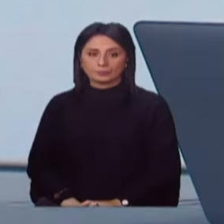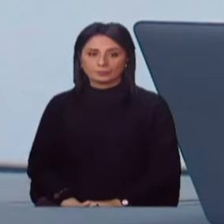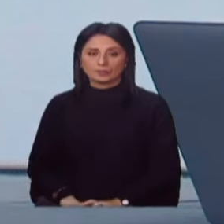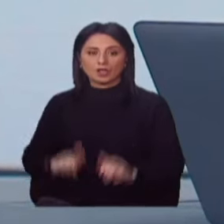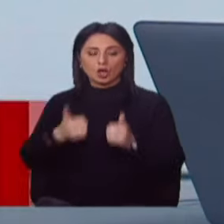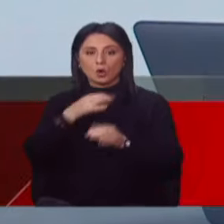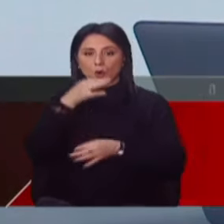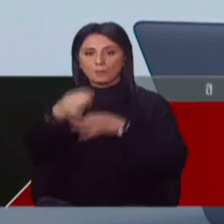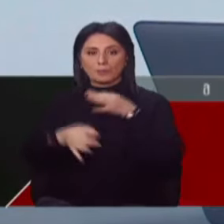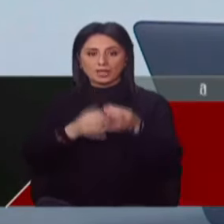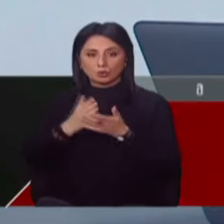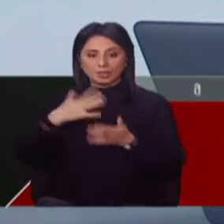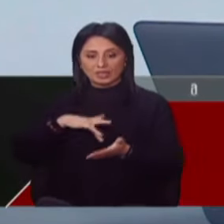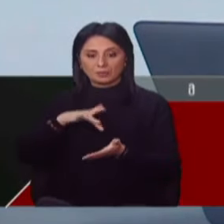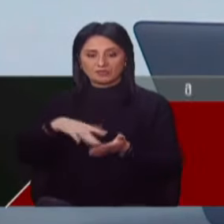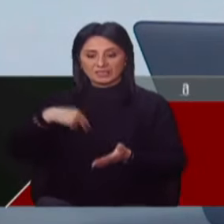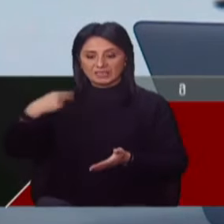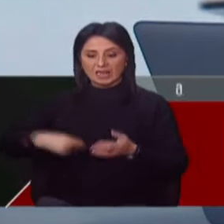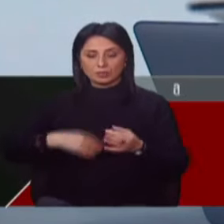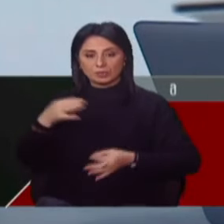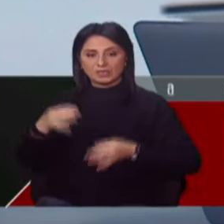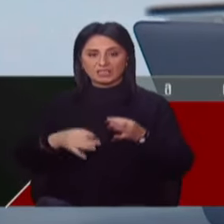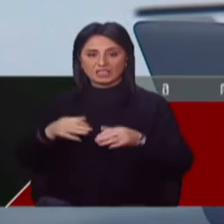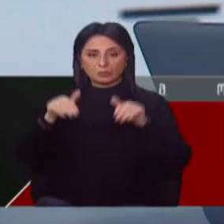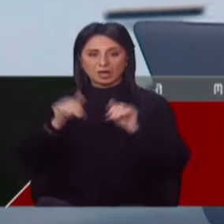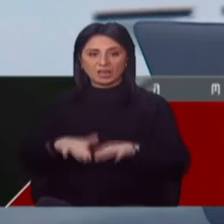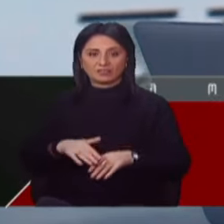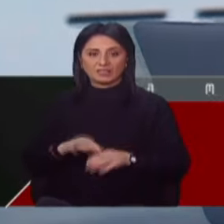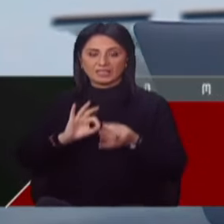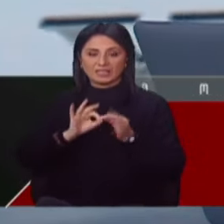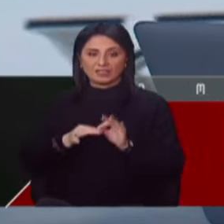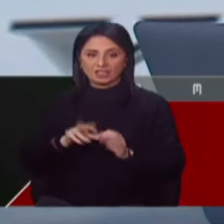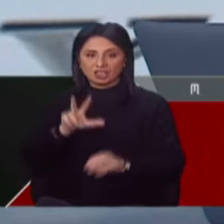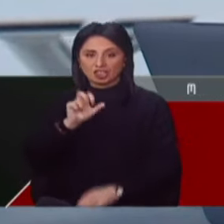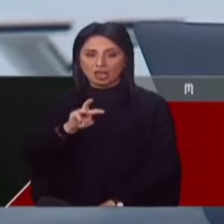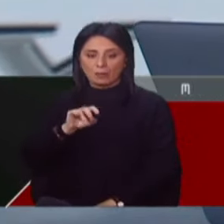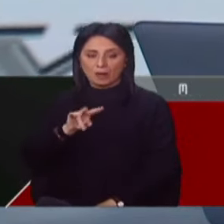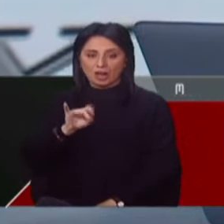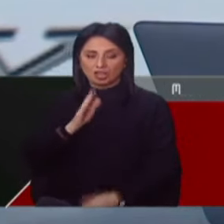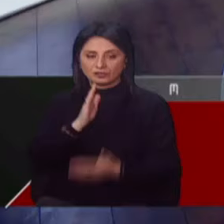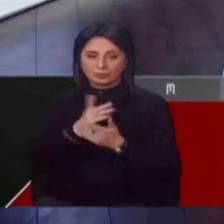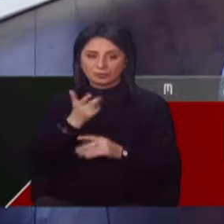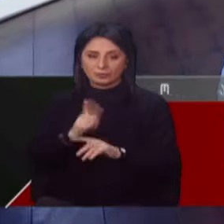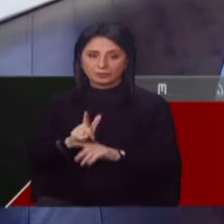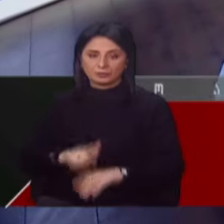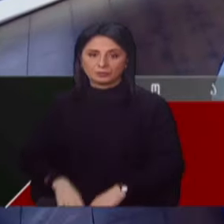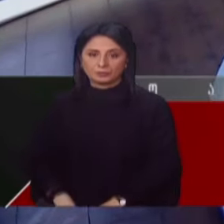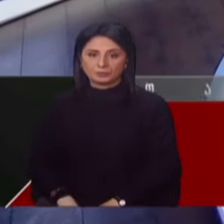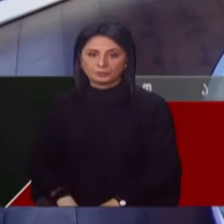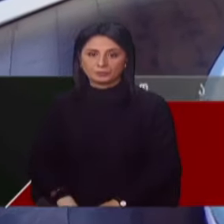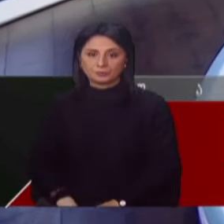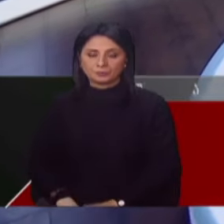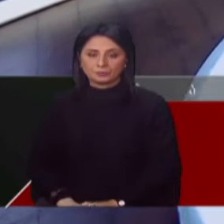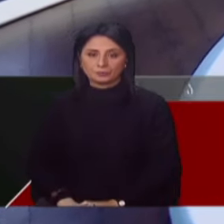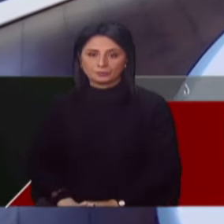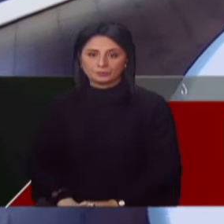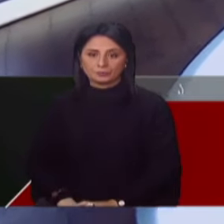როგორი გამოხმაურება მოყვა თბილისში სტრასბურგის სასამართლოს გადაწყვეტილებას დეტალებით ხატია ჯამალაშვილი გვერდება პირდაპირ ეთერში ხატია გისმით.